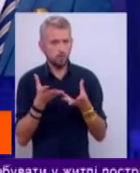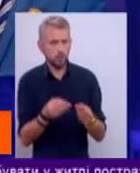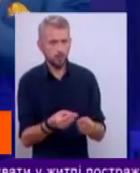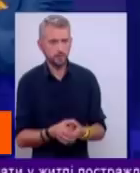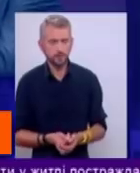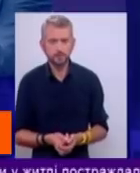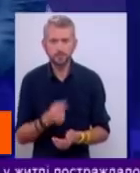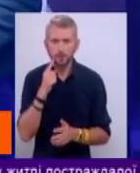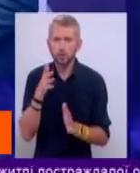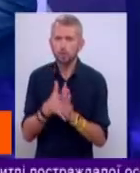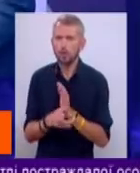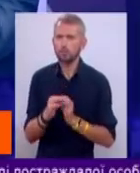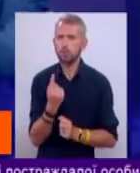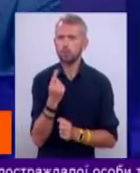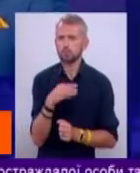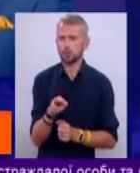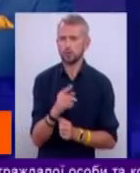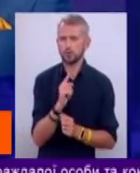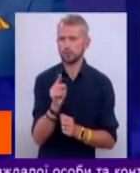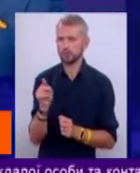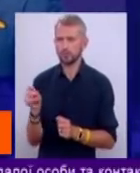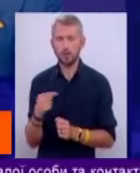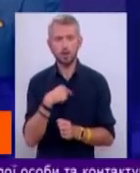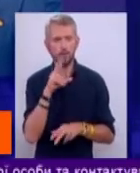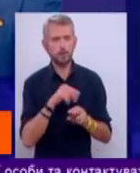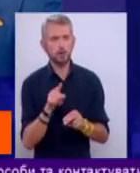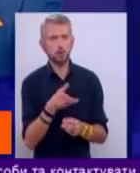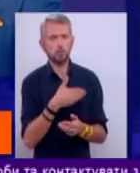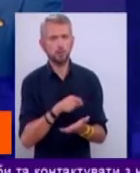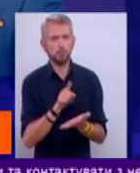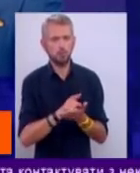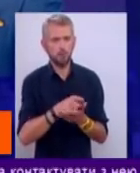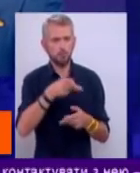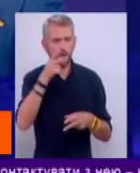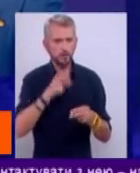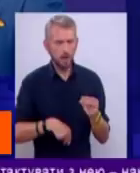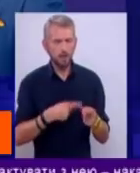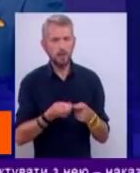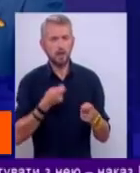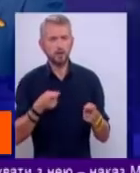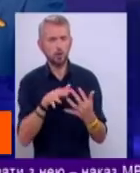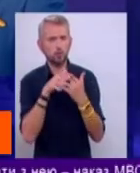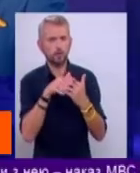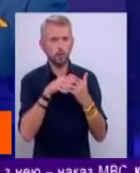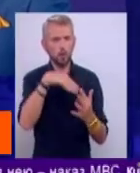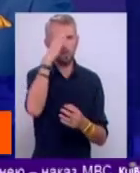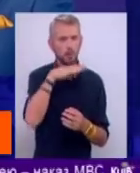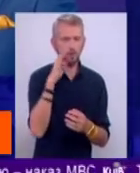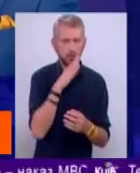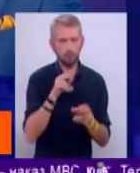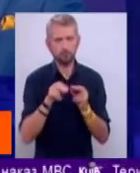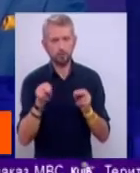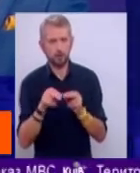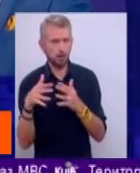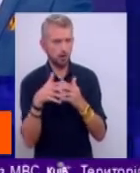впливу. Зрозуміло. По хвилинці. Прошу, будь ласка. Я вважаю, що ми маємо припинити латентну війну батьки-вчителі. Тому